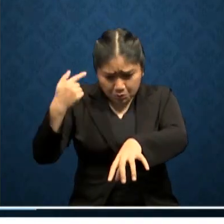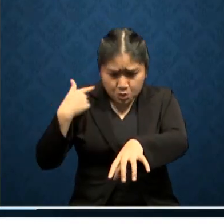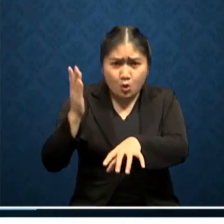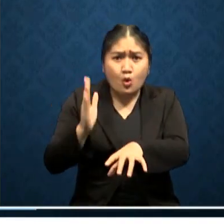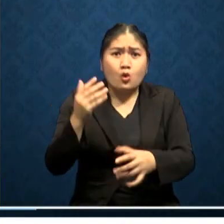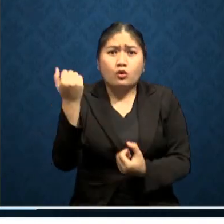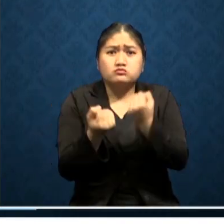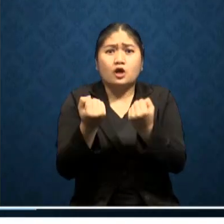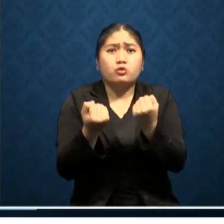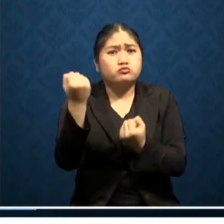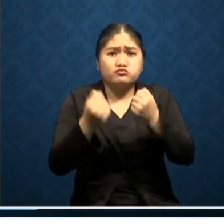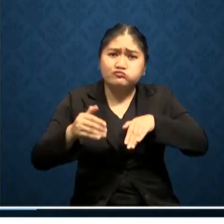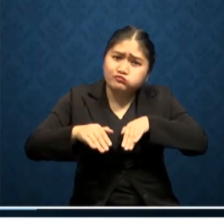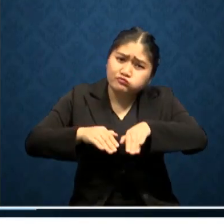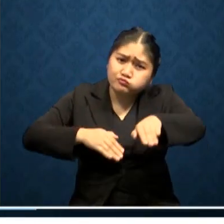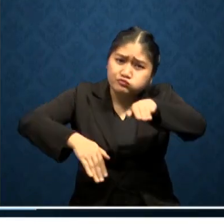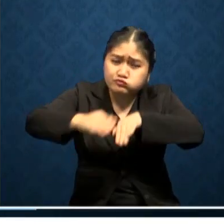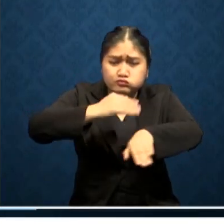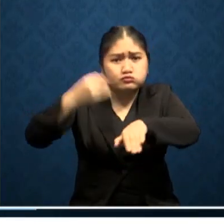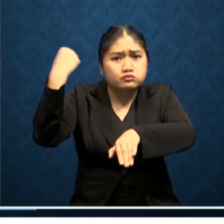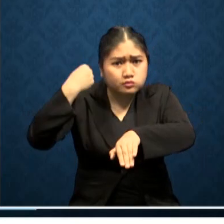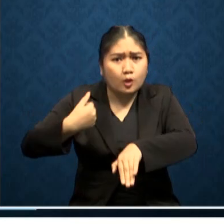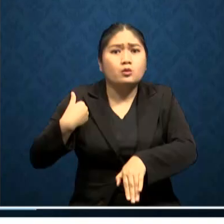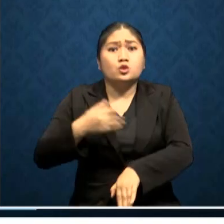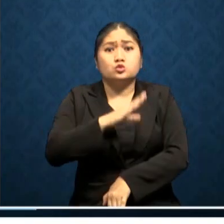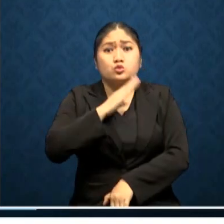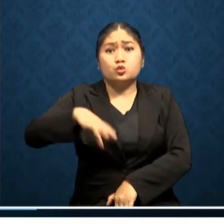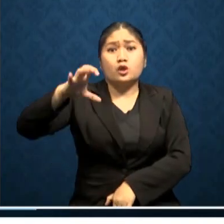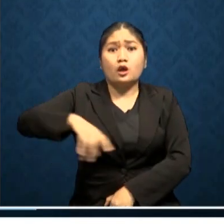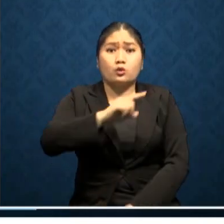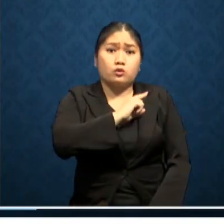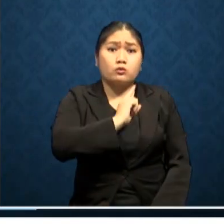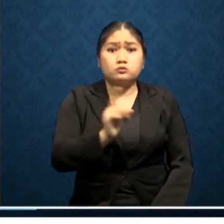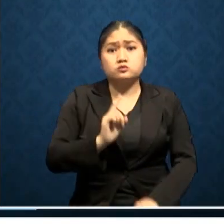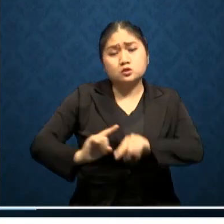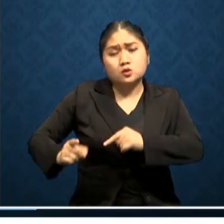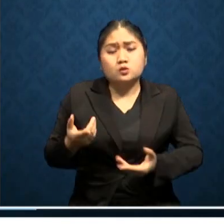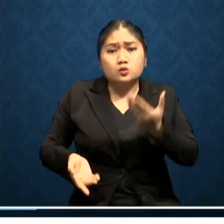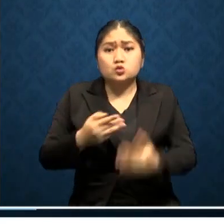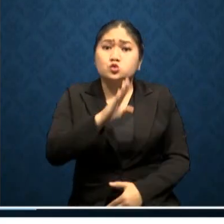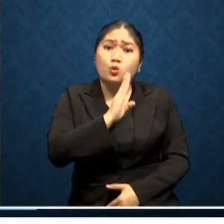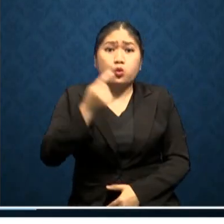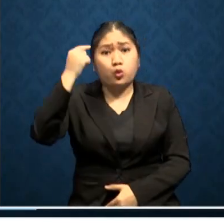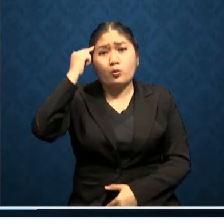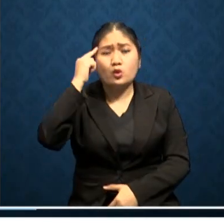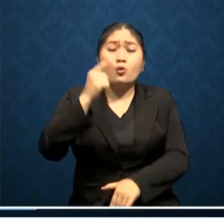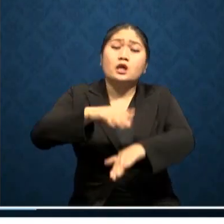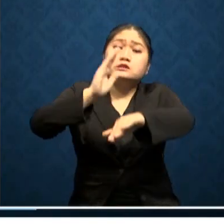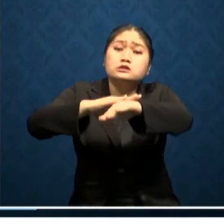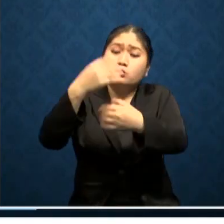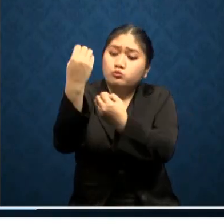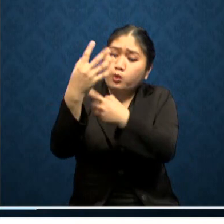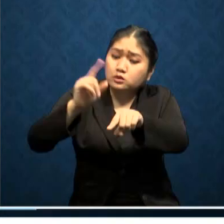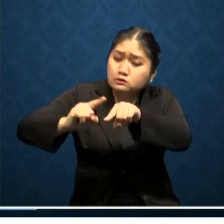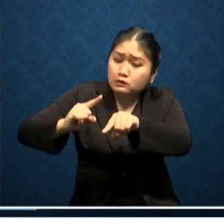ไปเดินทางไปบ่อยมากนะครัเพราฉนั้นถ้าหนวยงทอยู่ใพื้นที่นะครับถาท่านไม่มีสญญาณเตือนหอว่